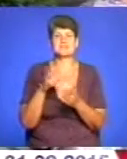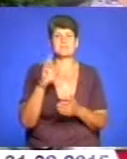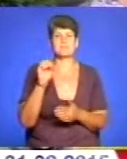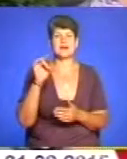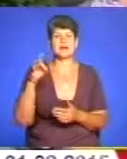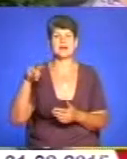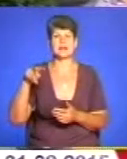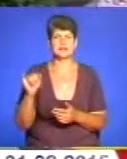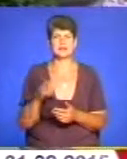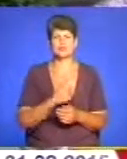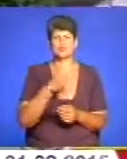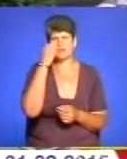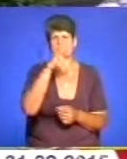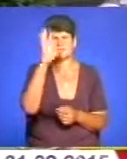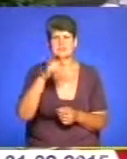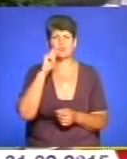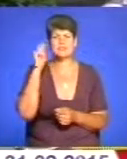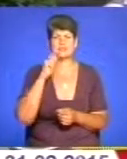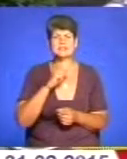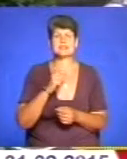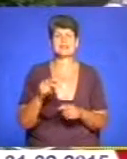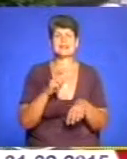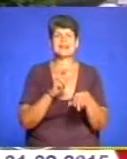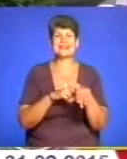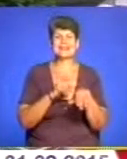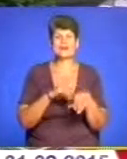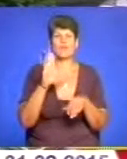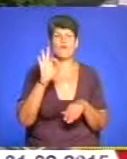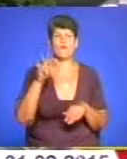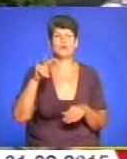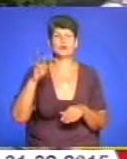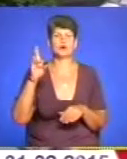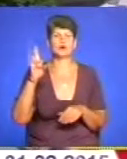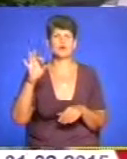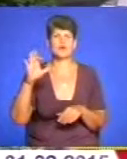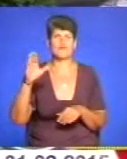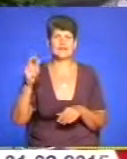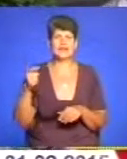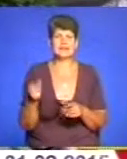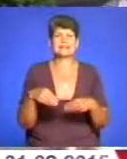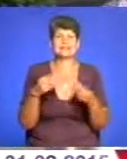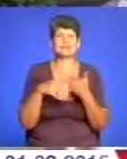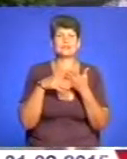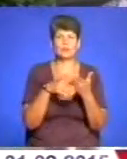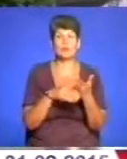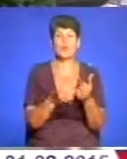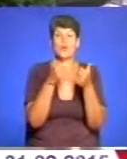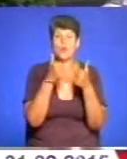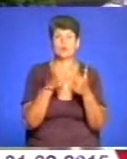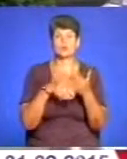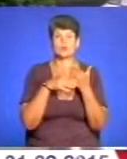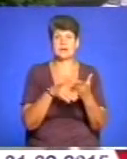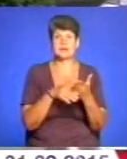подякувати всім українським лікарям у Волновасі місті, які йому допомогли, які йому надали допомогу дуже, дуже хорошу,